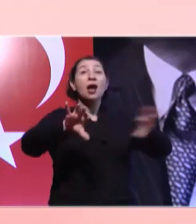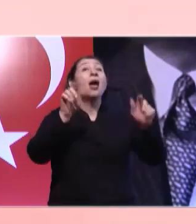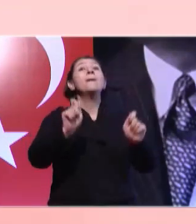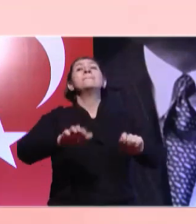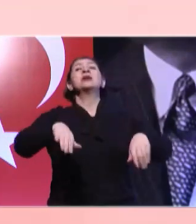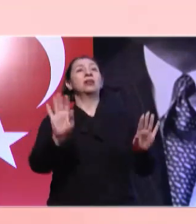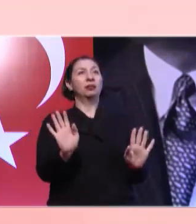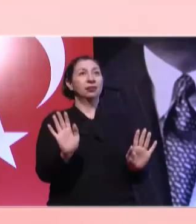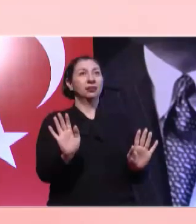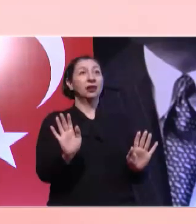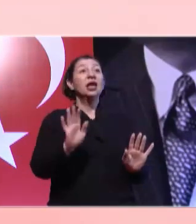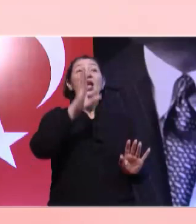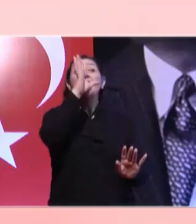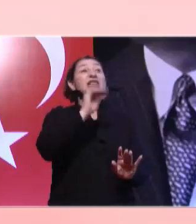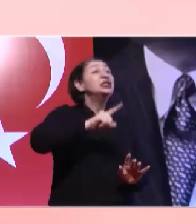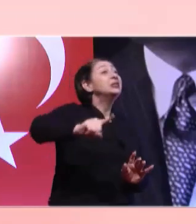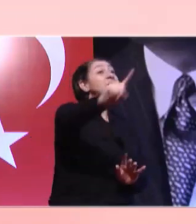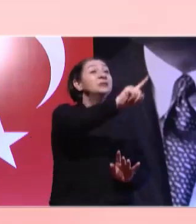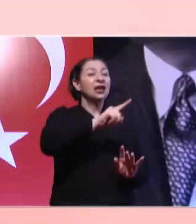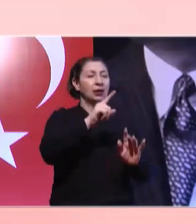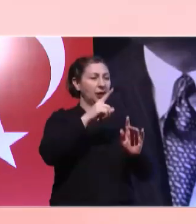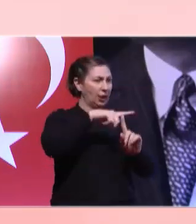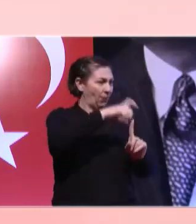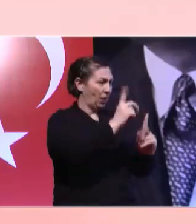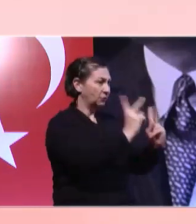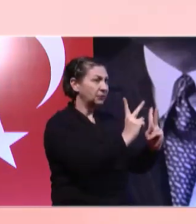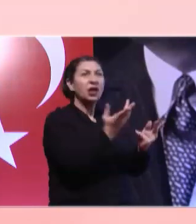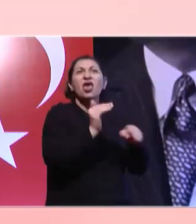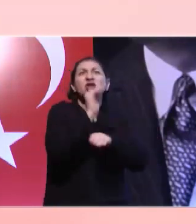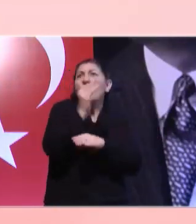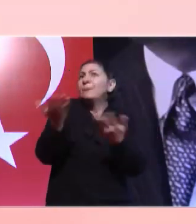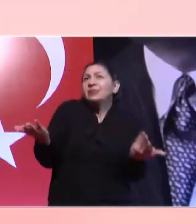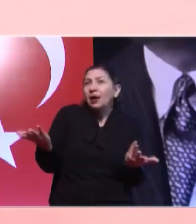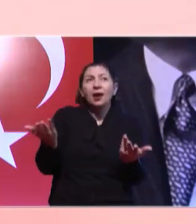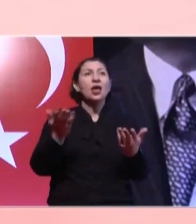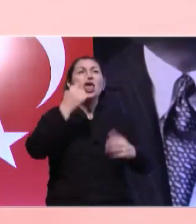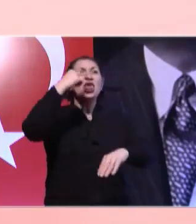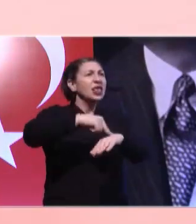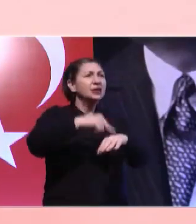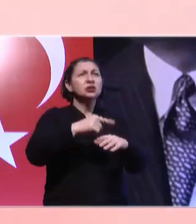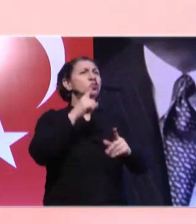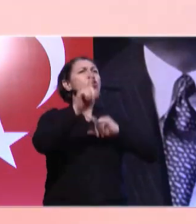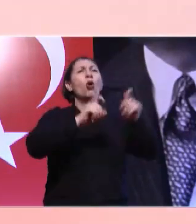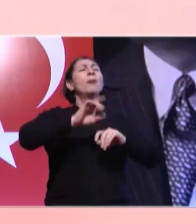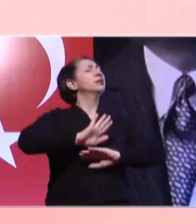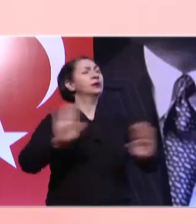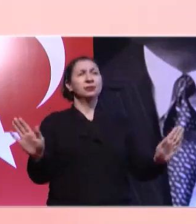ötekileştirmeden, hiç kimsenin kimliğini, yaşam tarzını, inancını